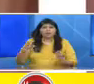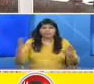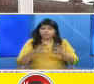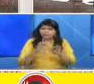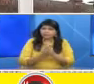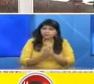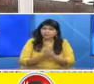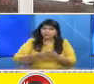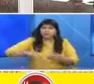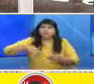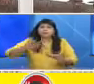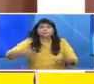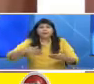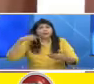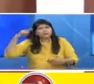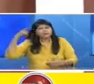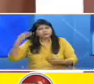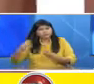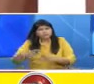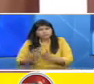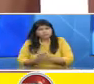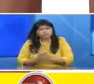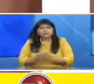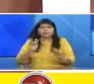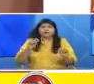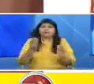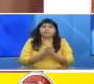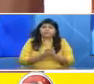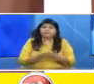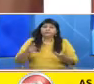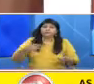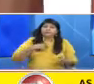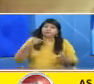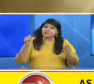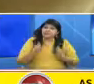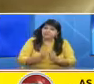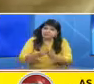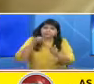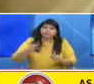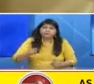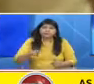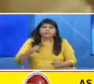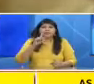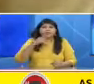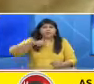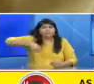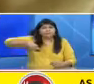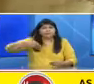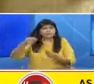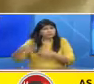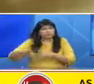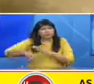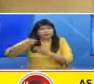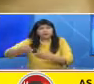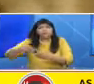चलाया, खुले में शौच से मुक्ति के लिए कार्य किया, उसी प्रकार हमें साथ मिलकर सिंगल यूज प्लास्टिक के इस्तेमाल